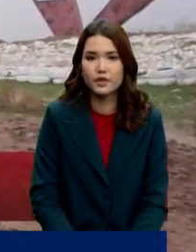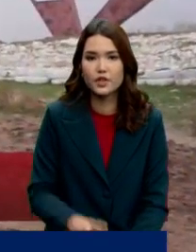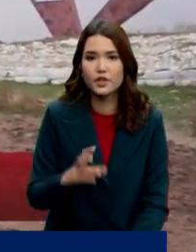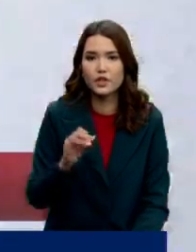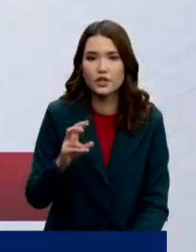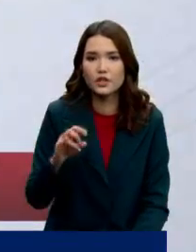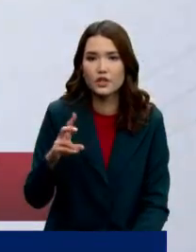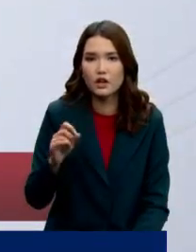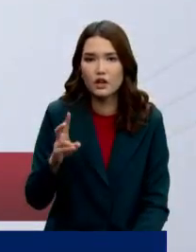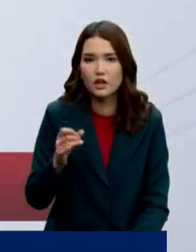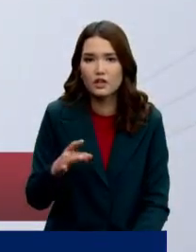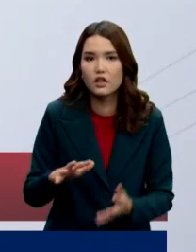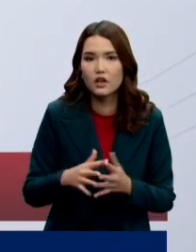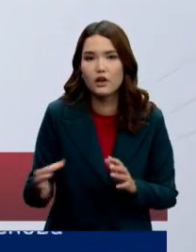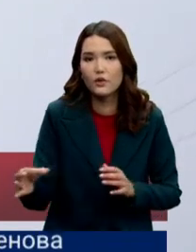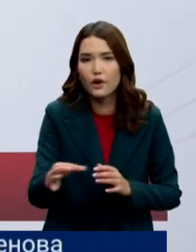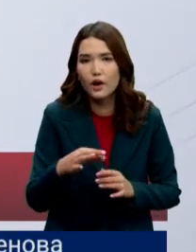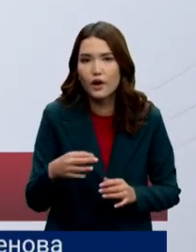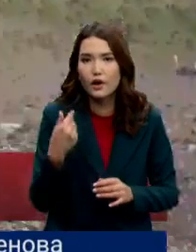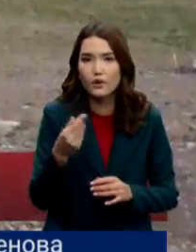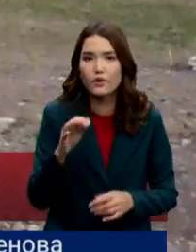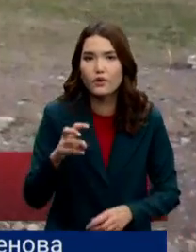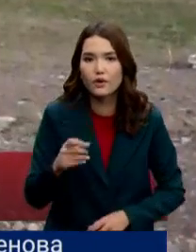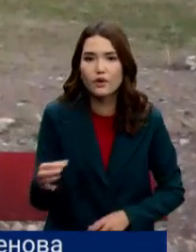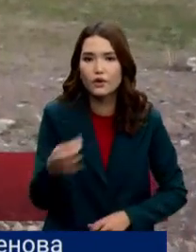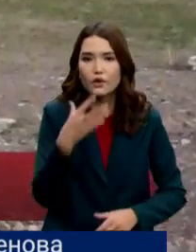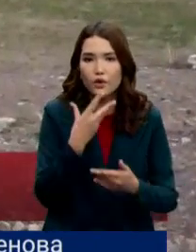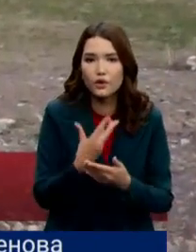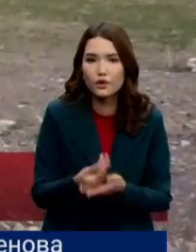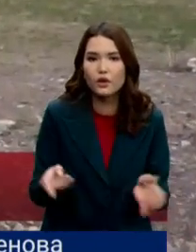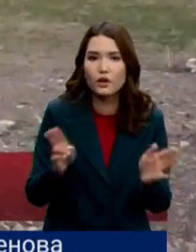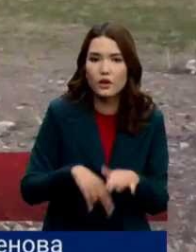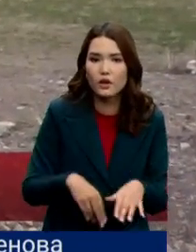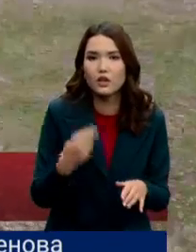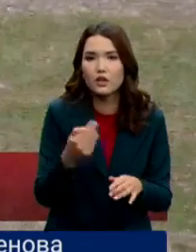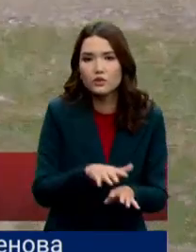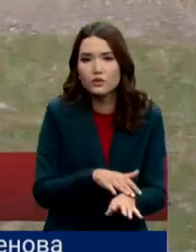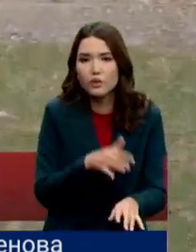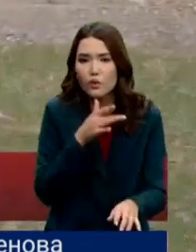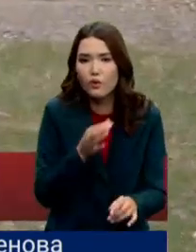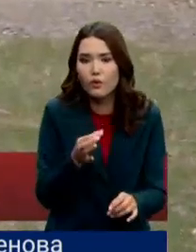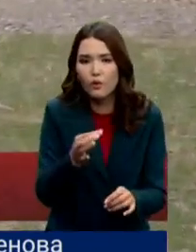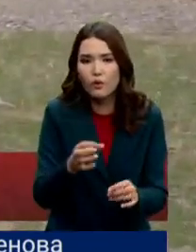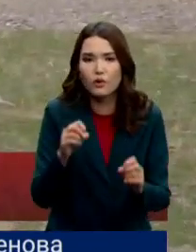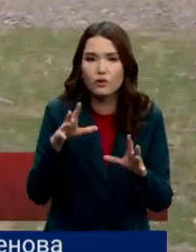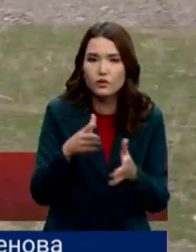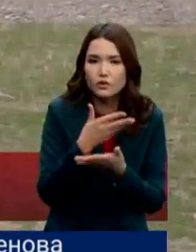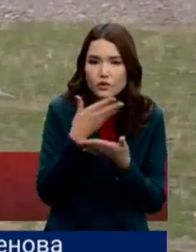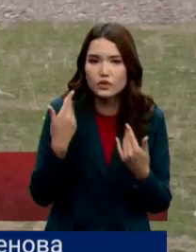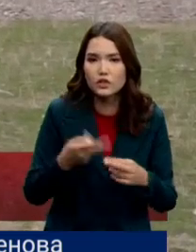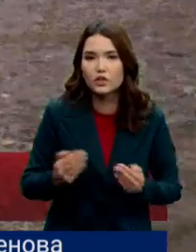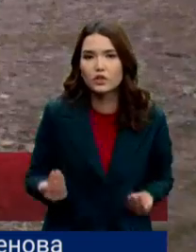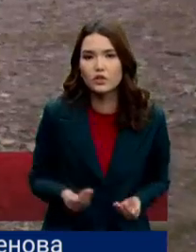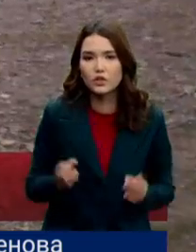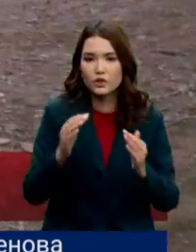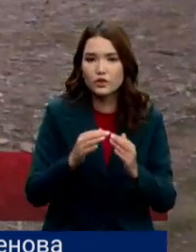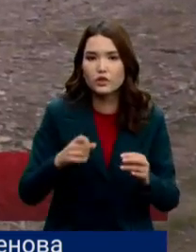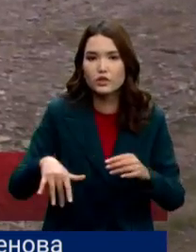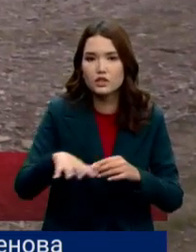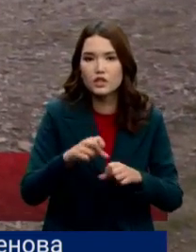Қайнар ауылында жарығы жоқ жаңа аудан бар. Ал Балқапта қазы құрылысы жүріп жатқан 2-3 үй ғана мен мұндалап тұр. Инфрақұрылымы тура 12 ай